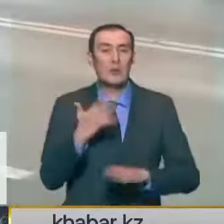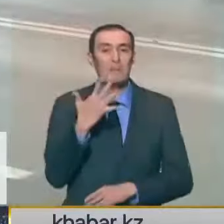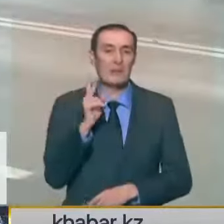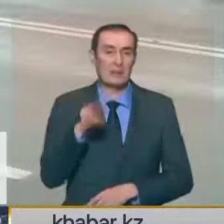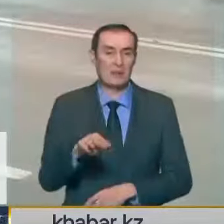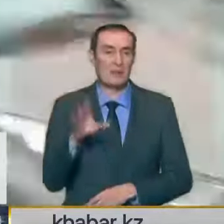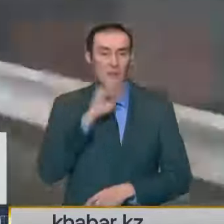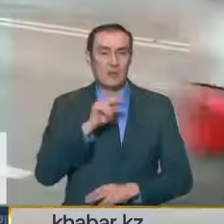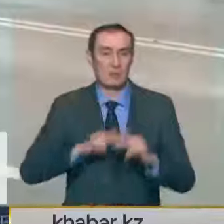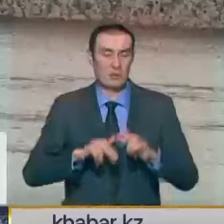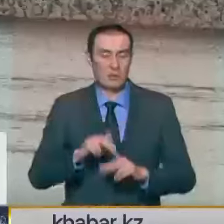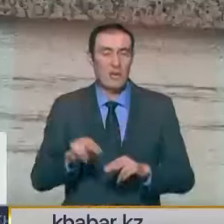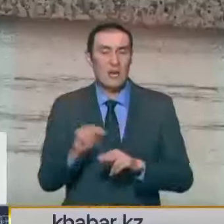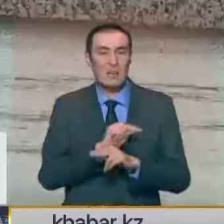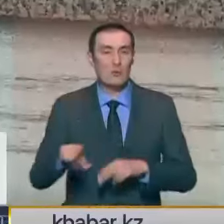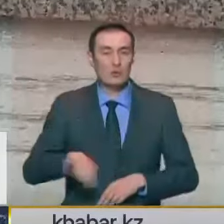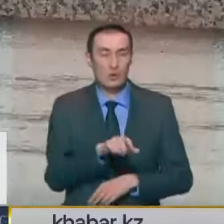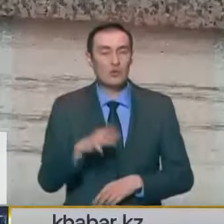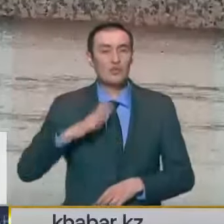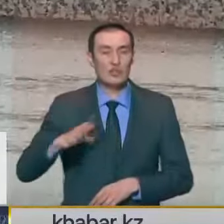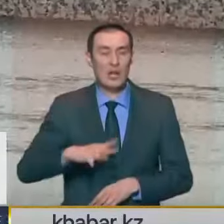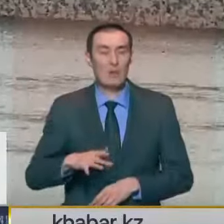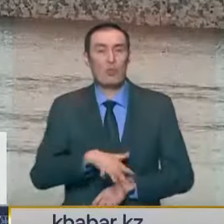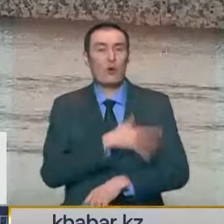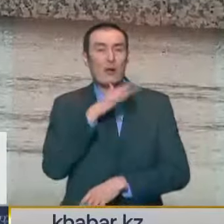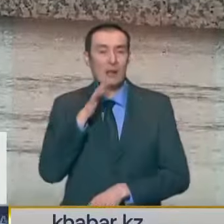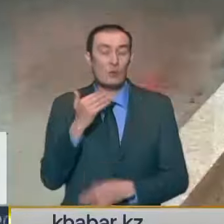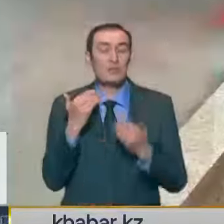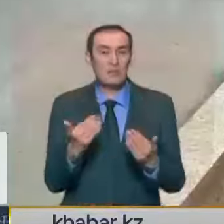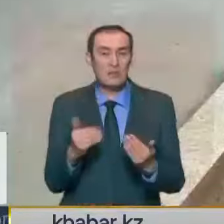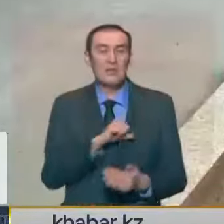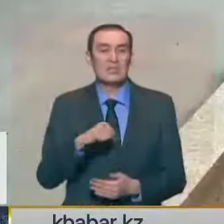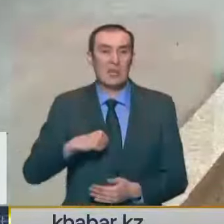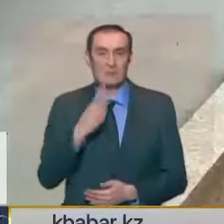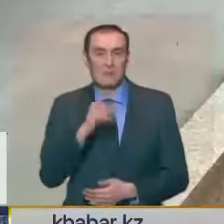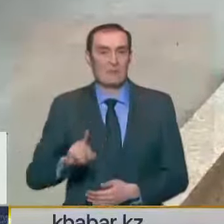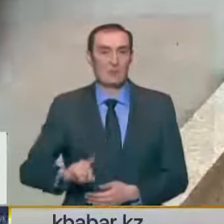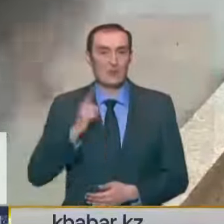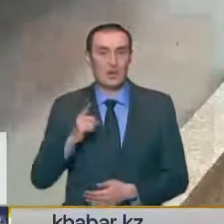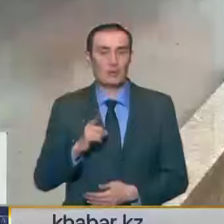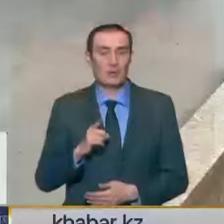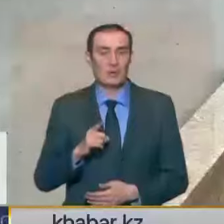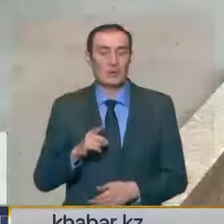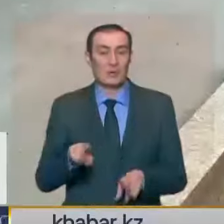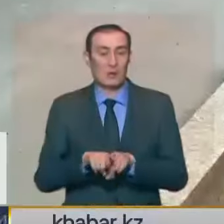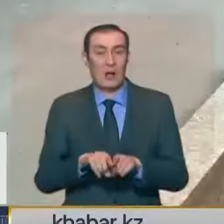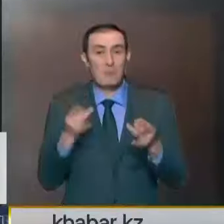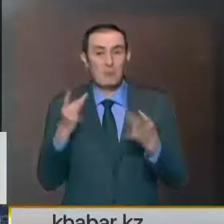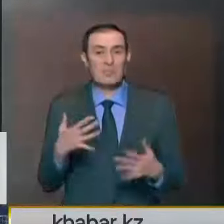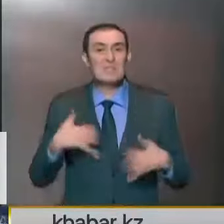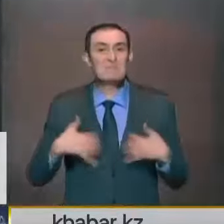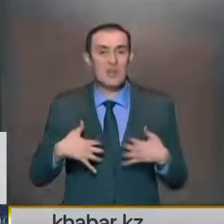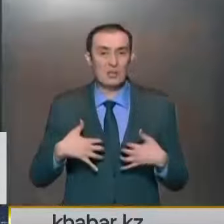км асфальта ремонт дорог горожане ждали не первый год но теперь они сами возмутили с темпами строительства А попросту с